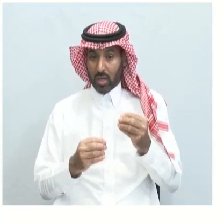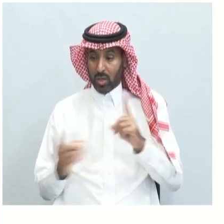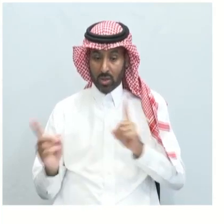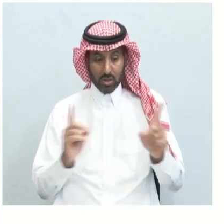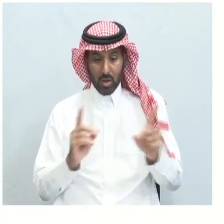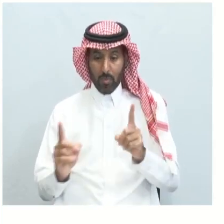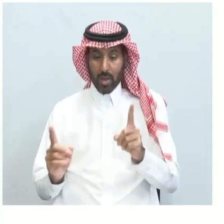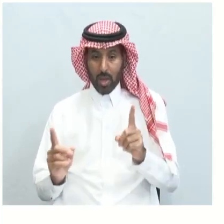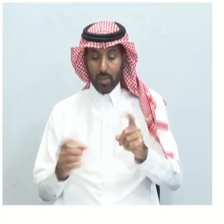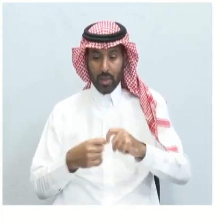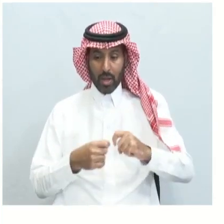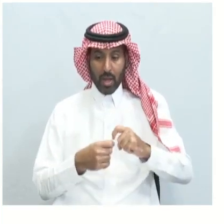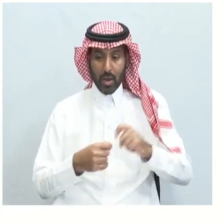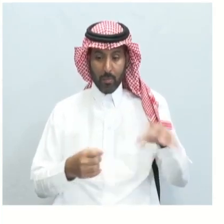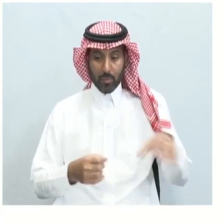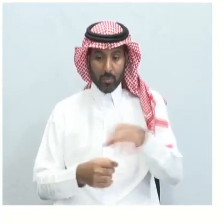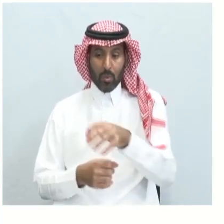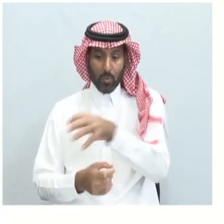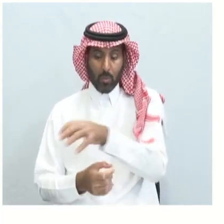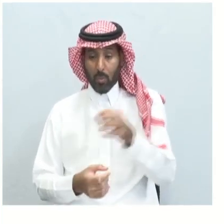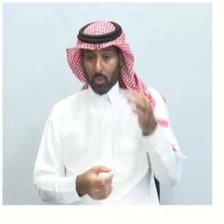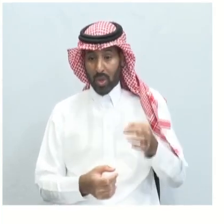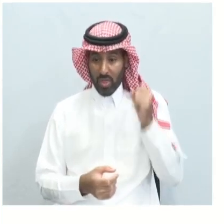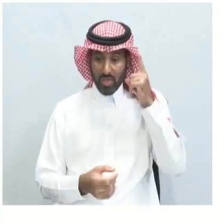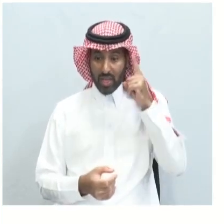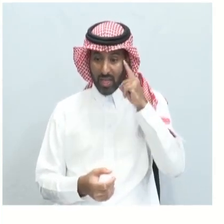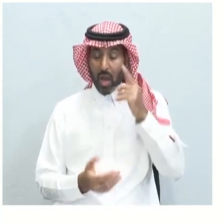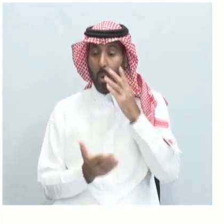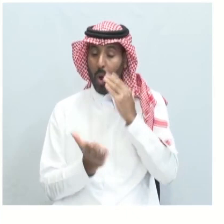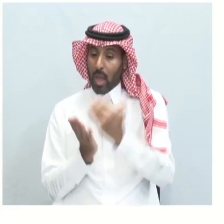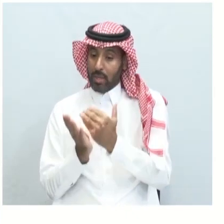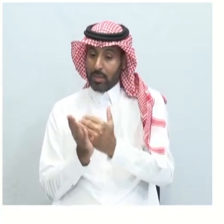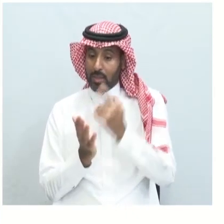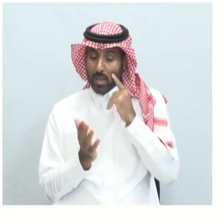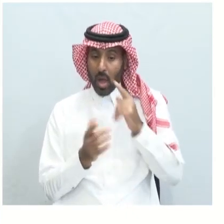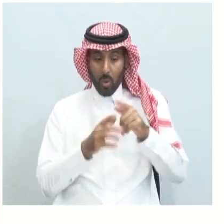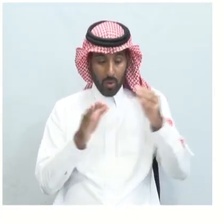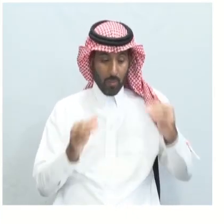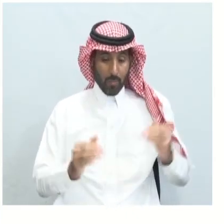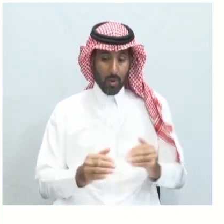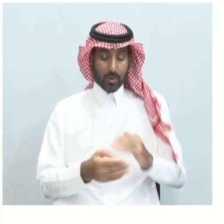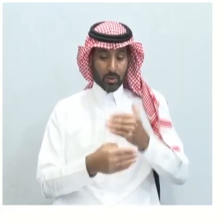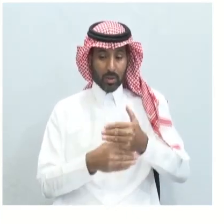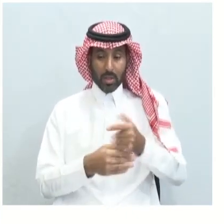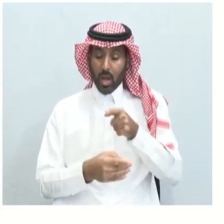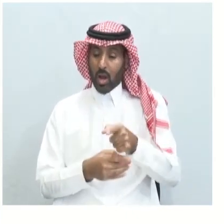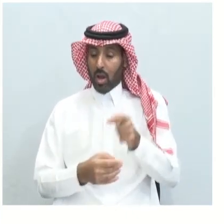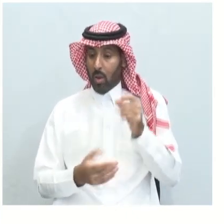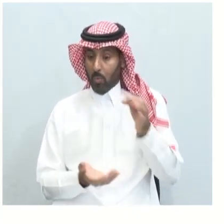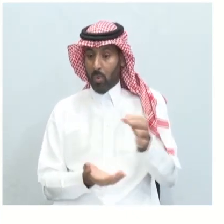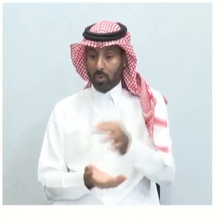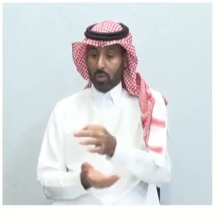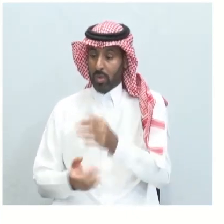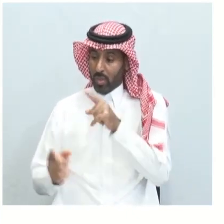واعتماد هذه واعتماد هذه المدن الذكيه وهذه الاجهزه والبرامج على التقنيات تجعل المدن الذكيه عرضه